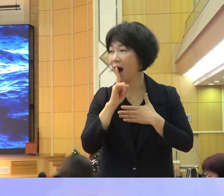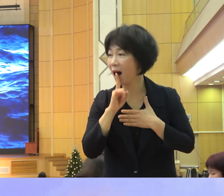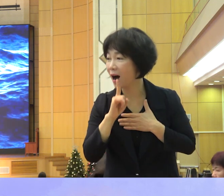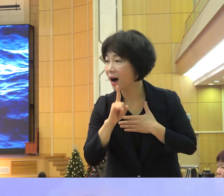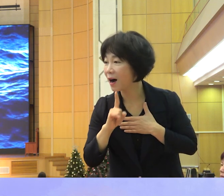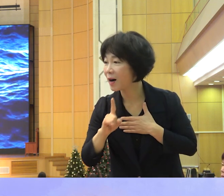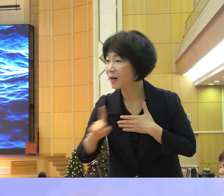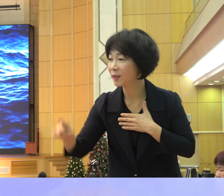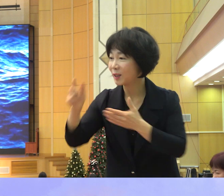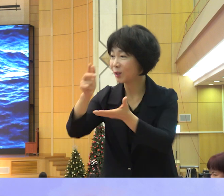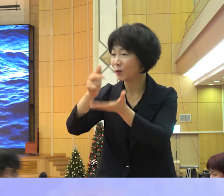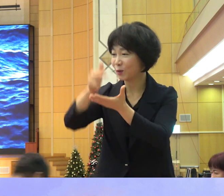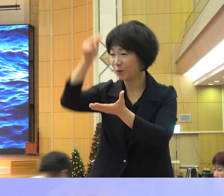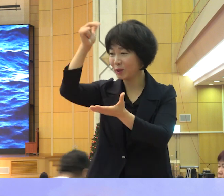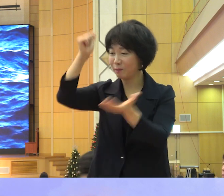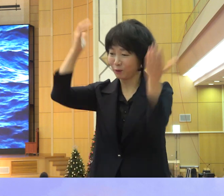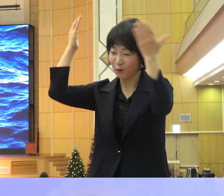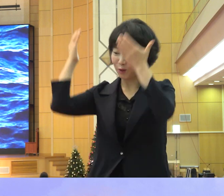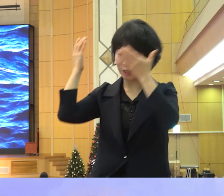보내심이라.